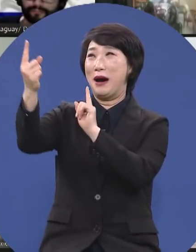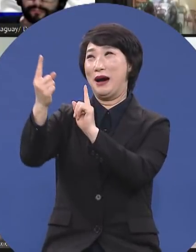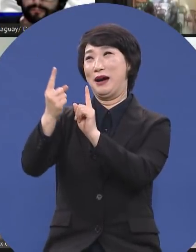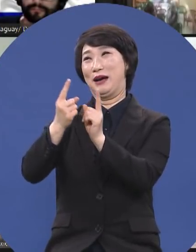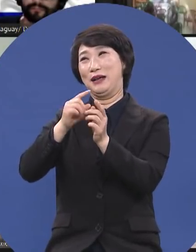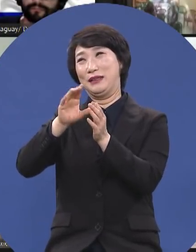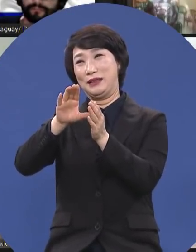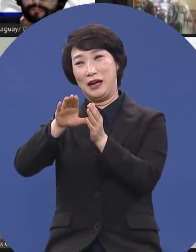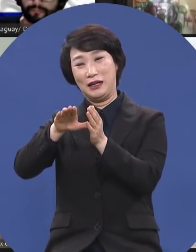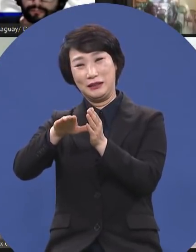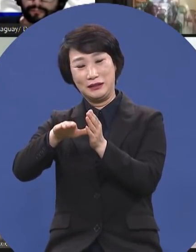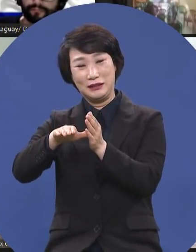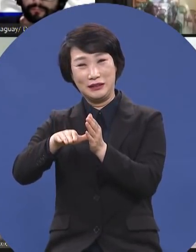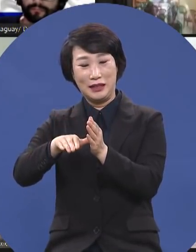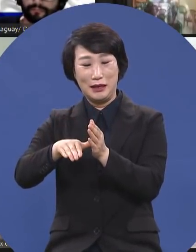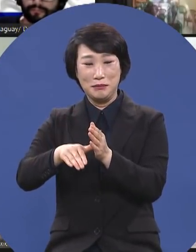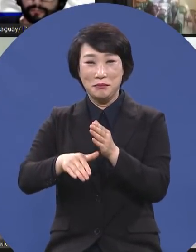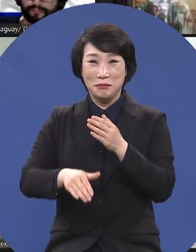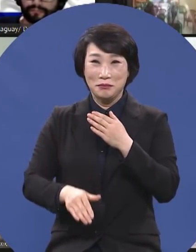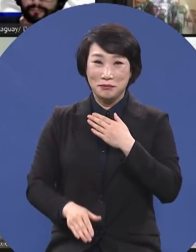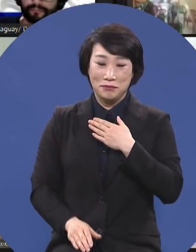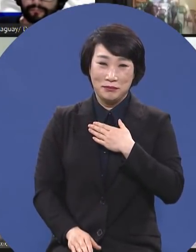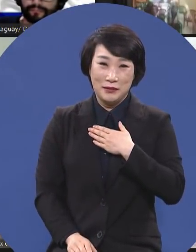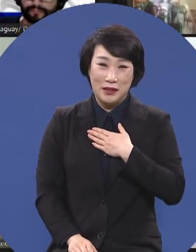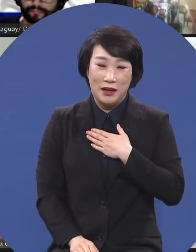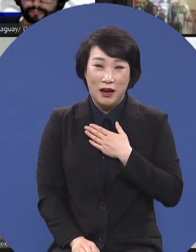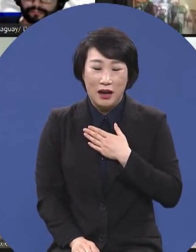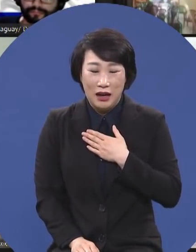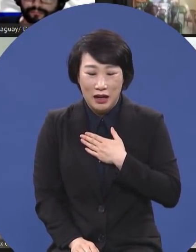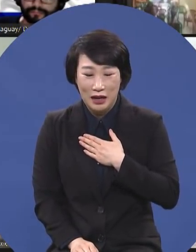아버지를 만났을 때